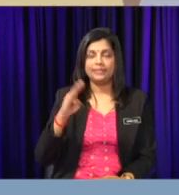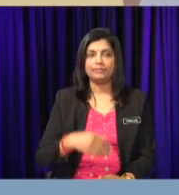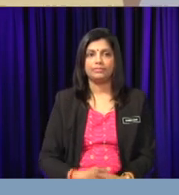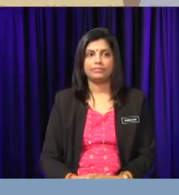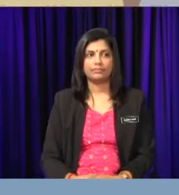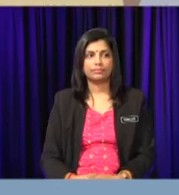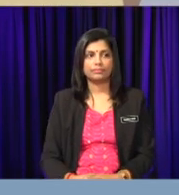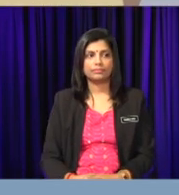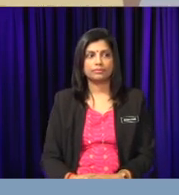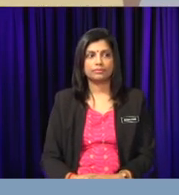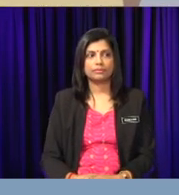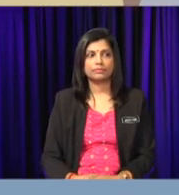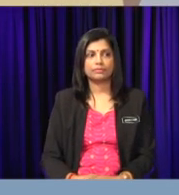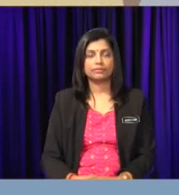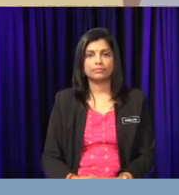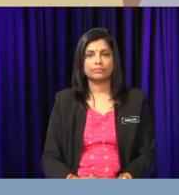kalau